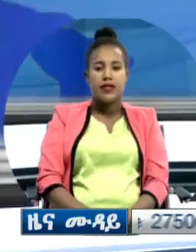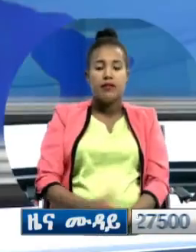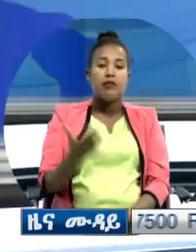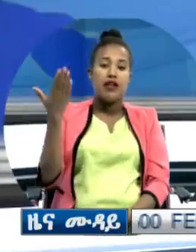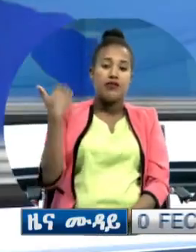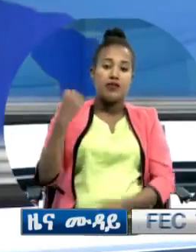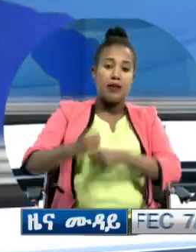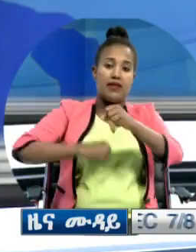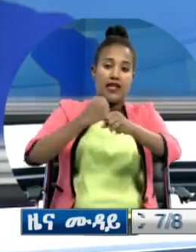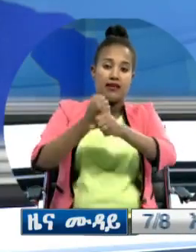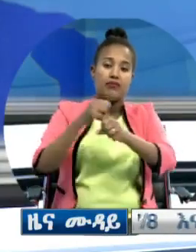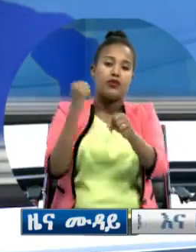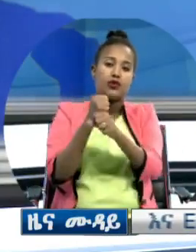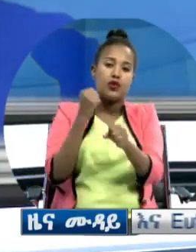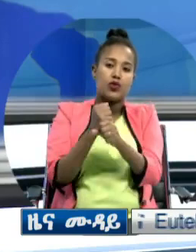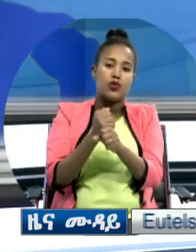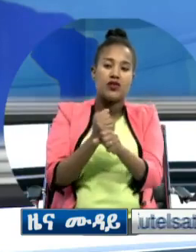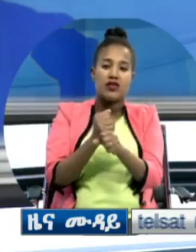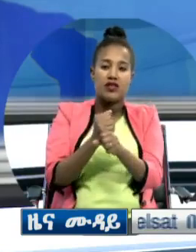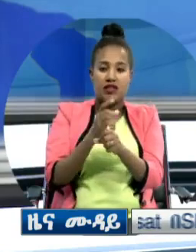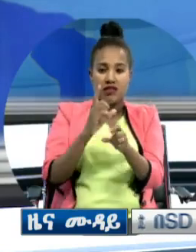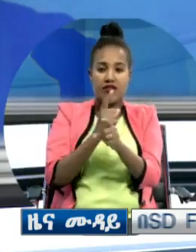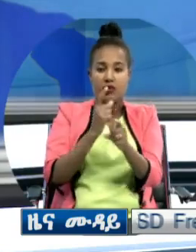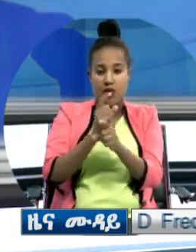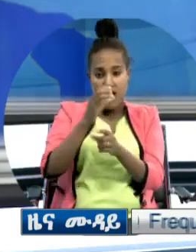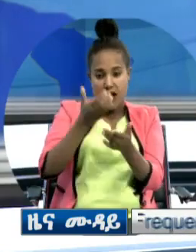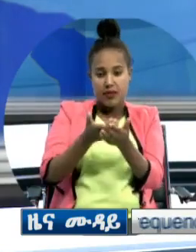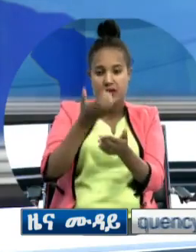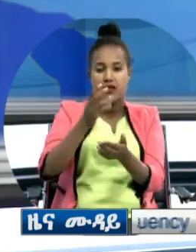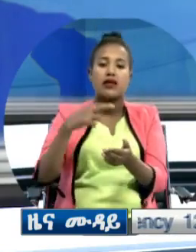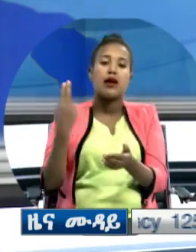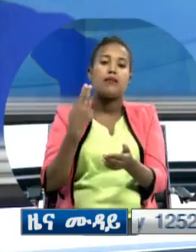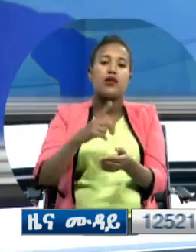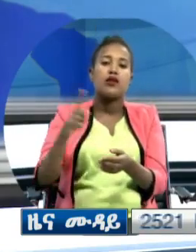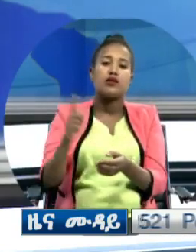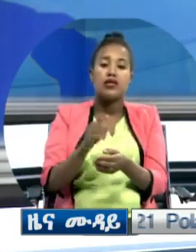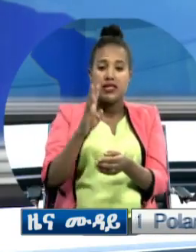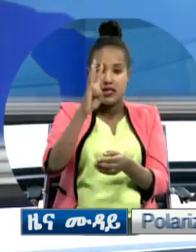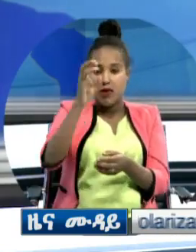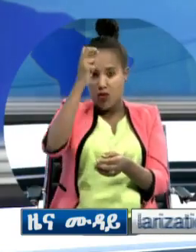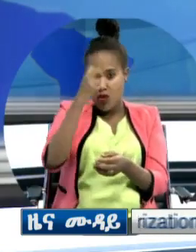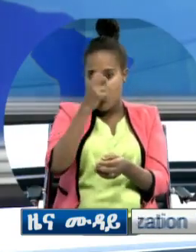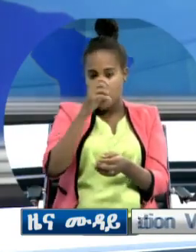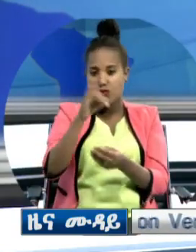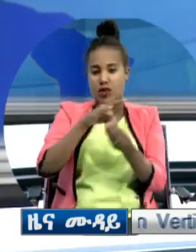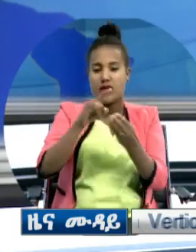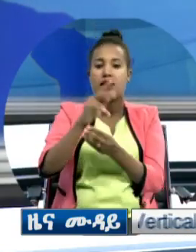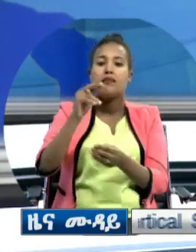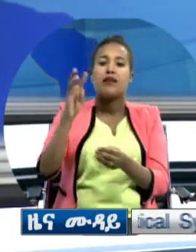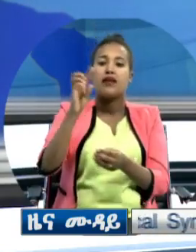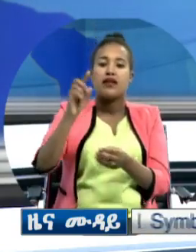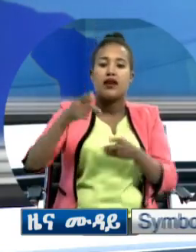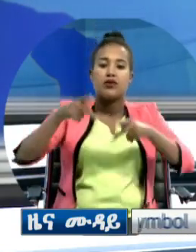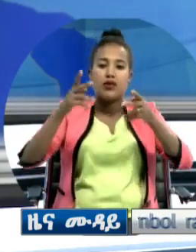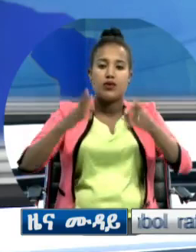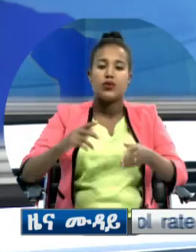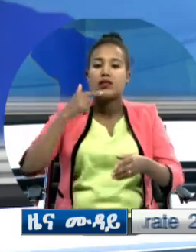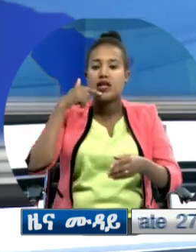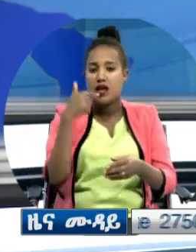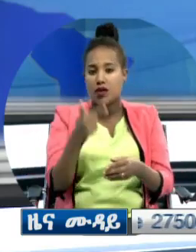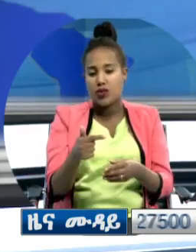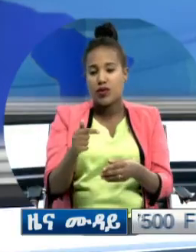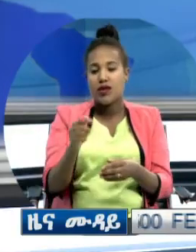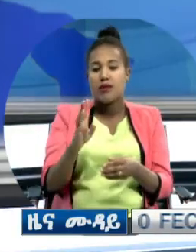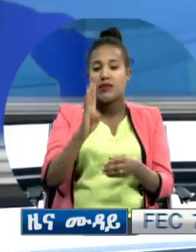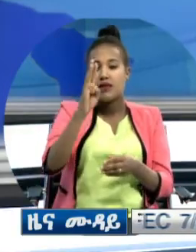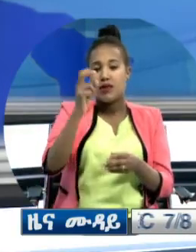ባለፉት አመታት በተሰሩ የተፈጥሮ ሀብት ልማት ስራዎች ተጠቃሚ መሆናቸውን በሰሜን ወሎ ዞን የመቄት ወረዳ አርሶ አደሮች ተናገሩ።